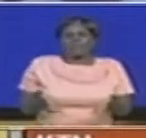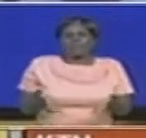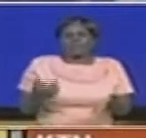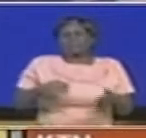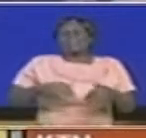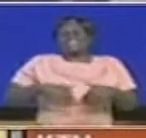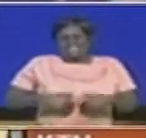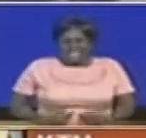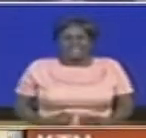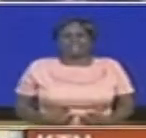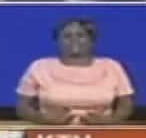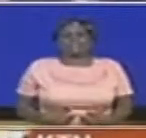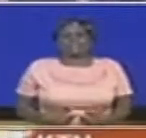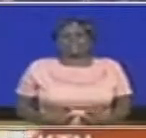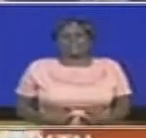sana.